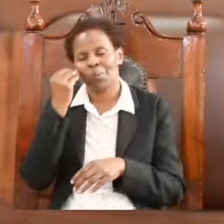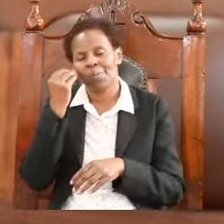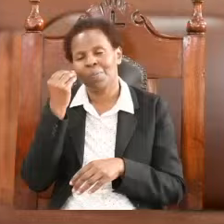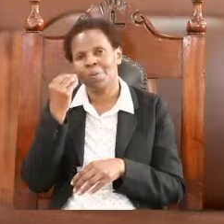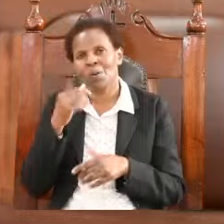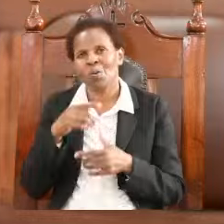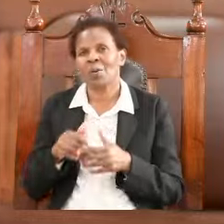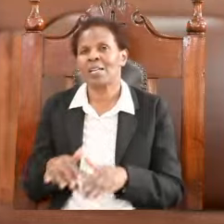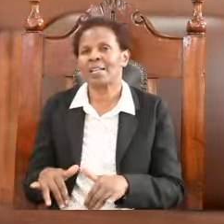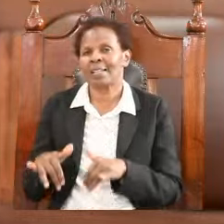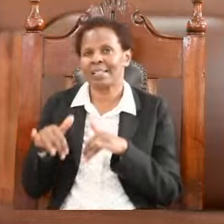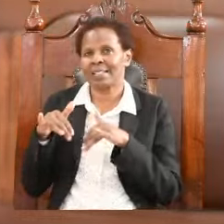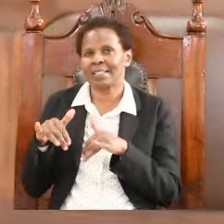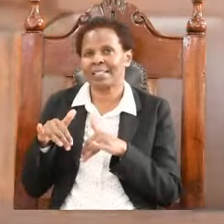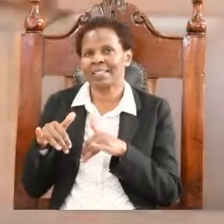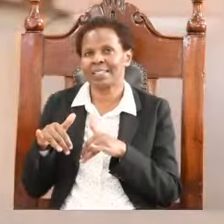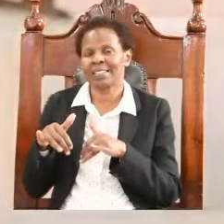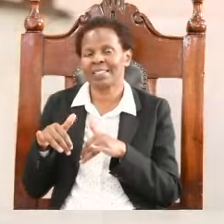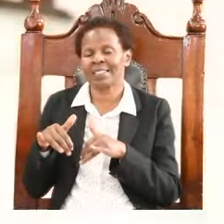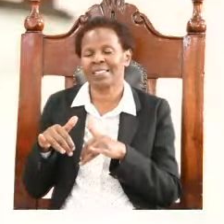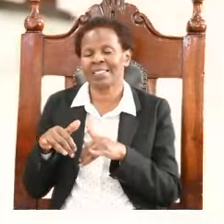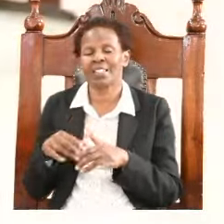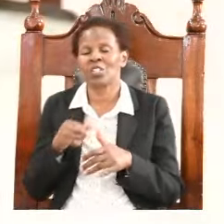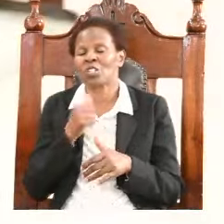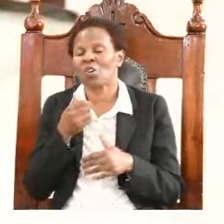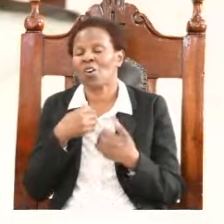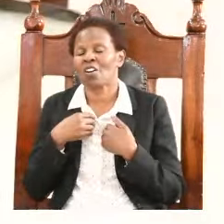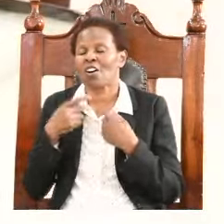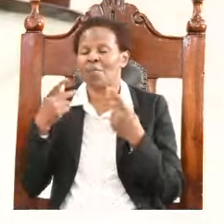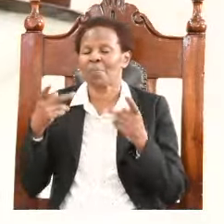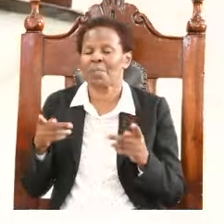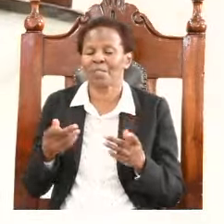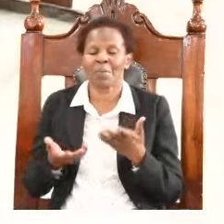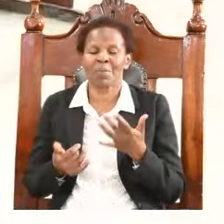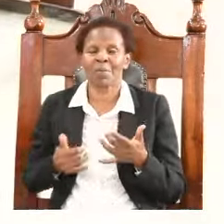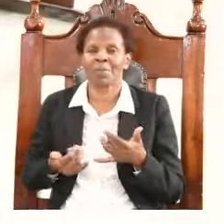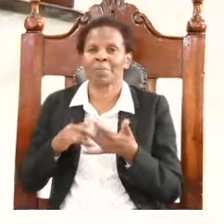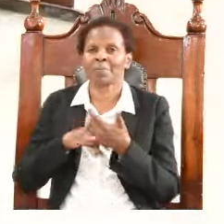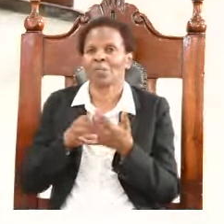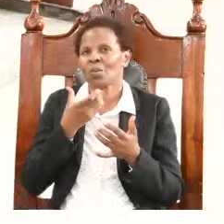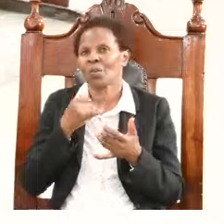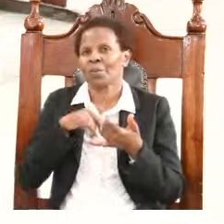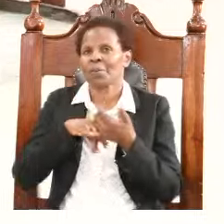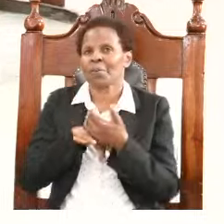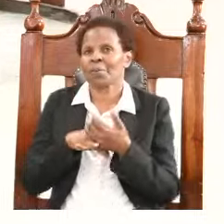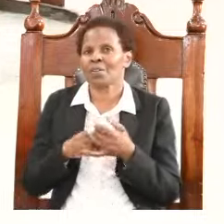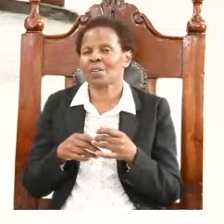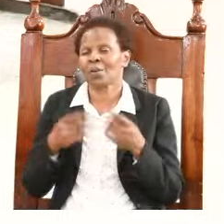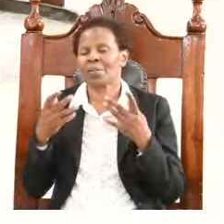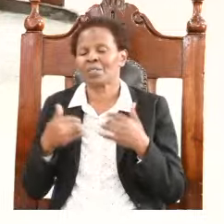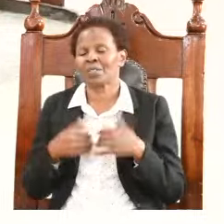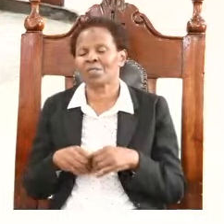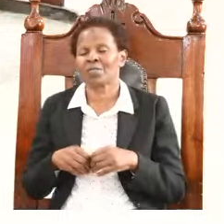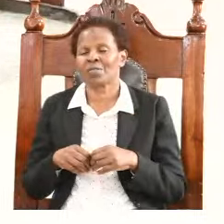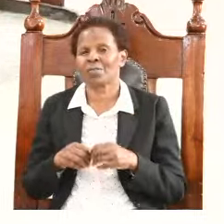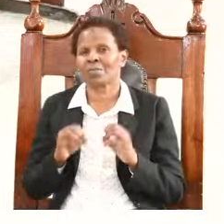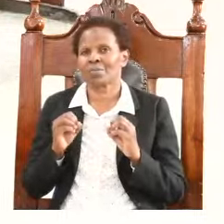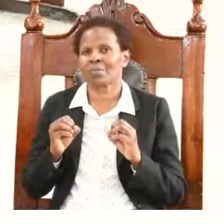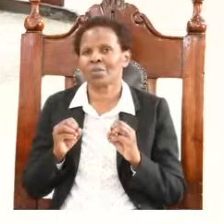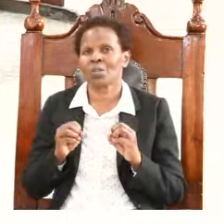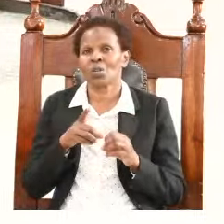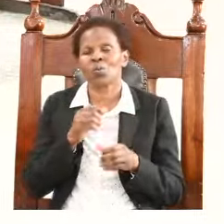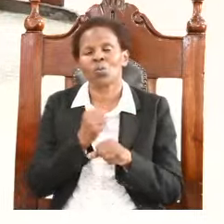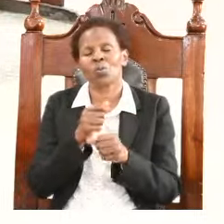riria muikarite kwaga thayu ri mwaga kuiguithania hihi na mutumia waku kana muthuri waku ri we ri wikaga